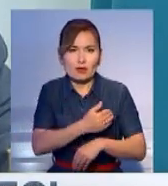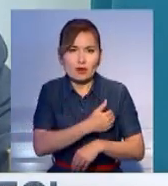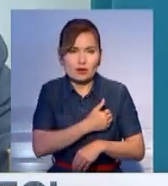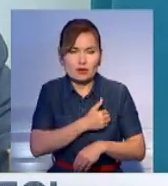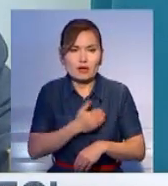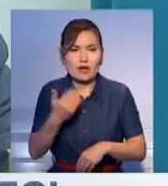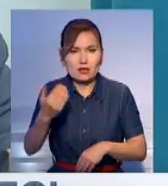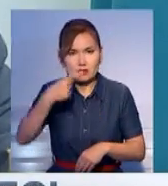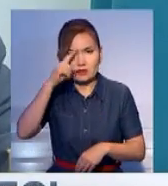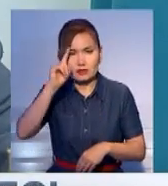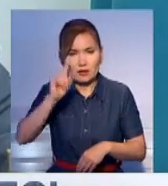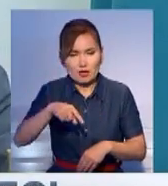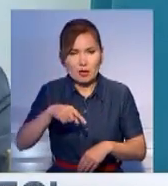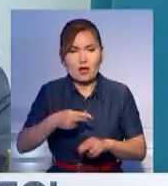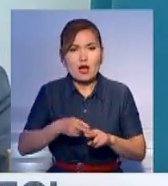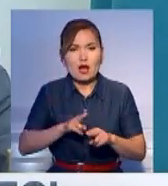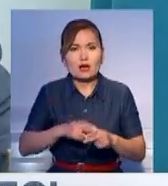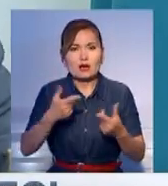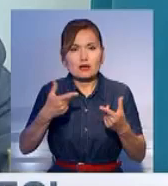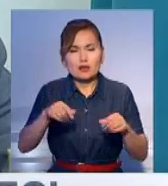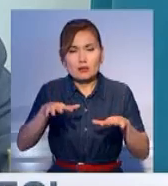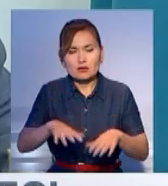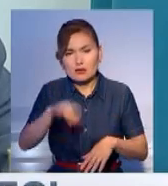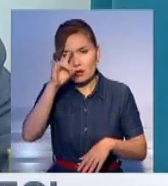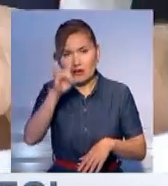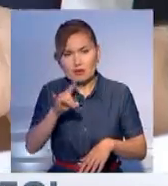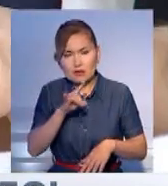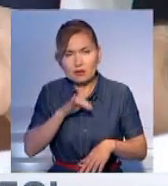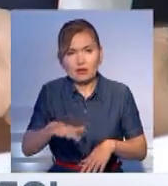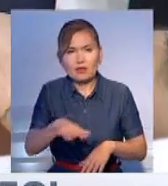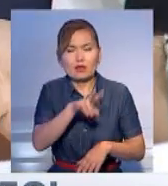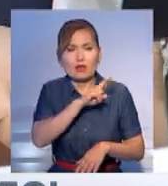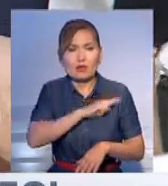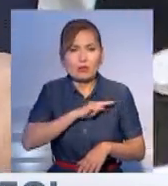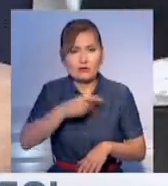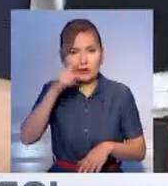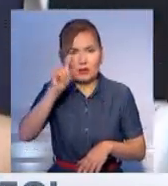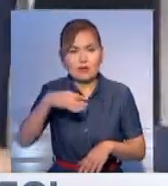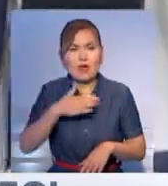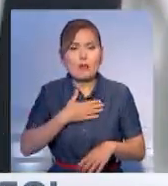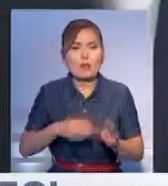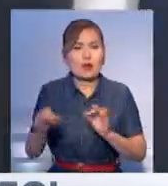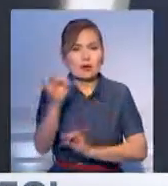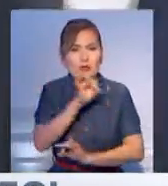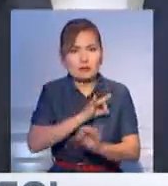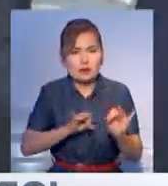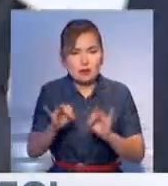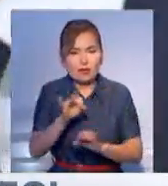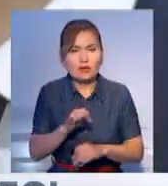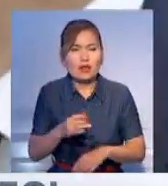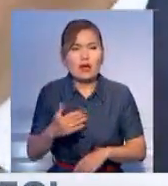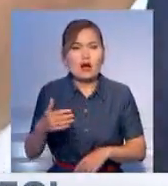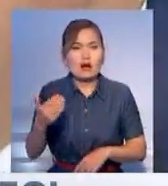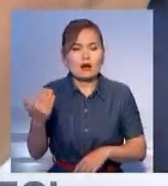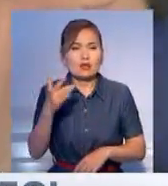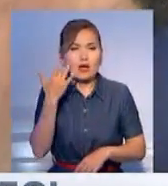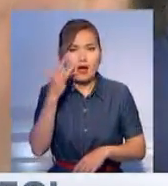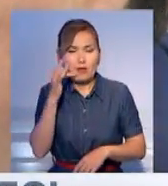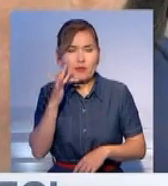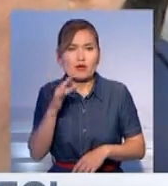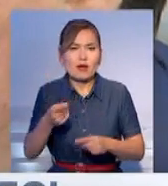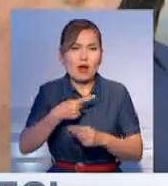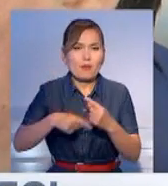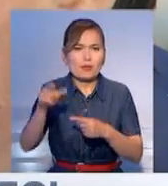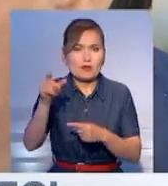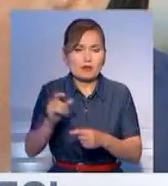кое-что. Знали, где они хотят работать. Мы разговариваем, они приходят, уходят